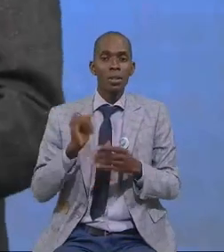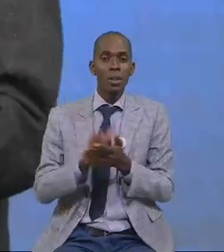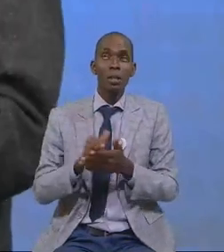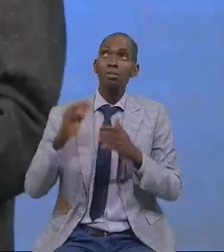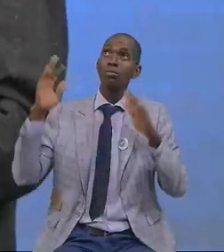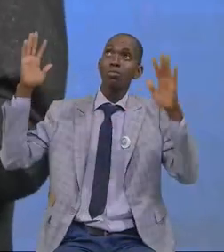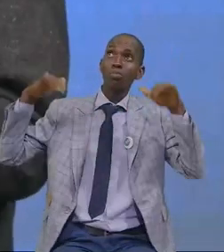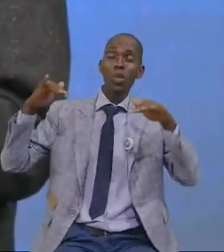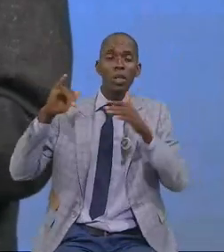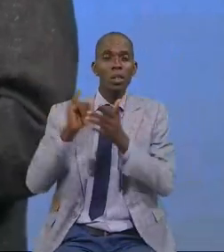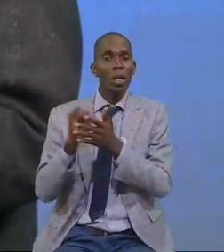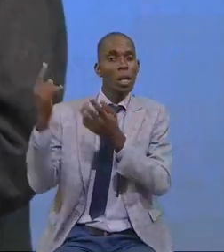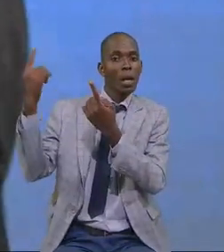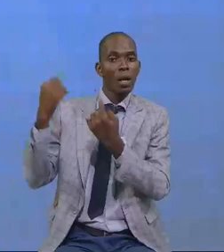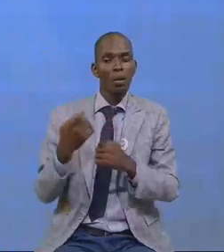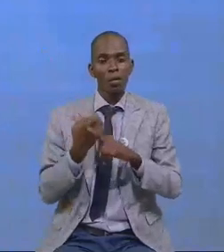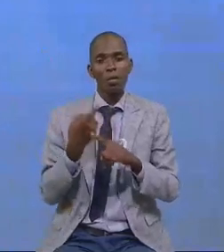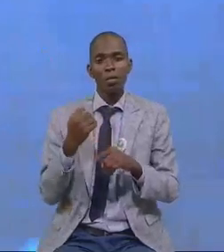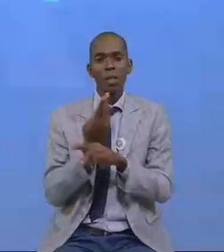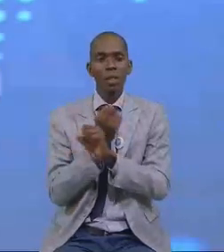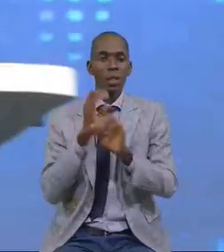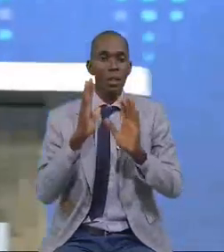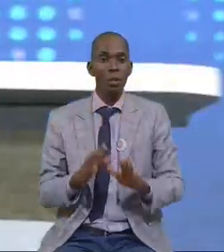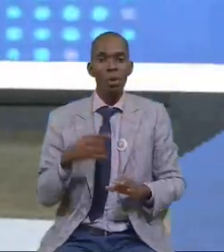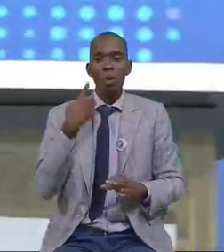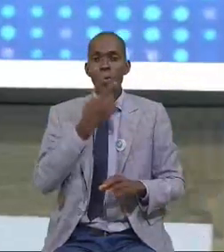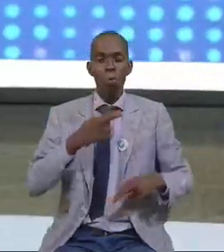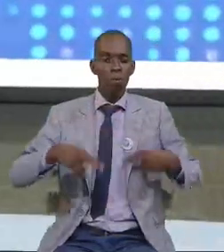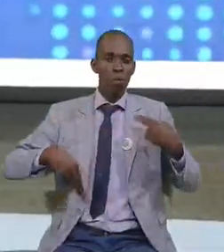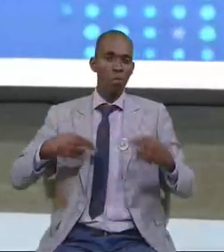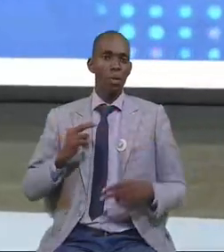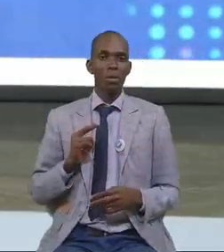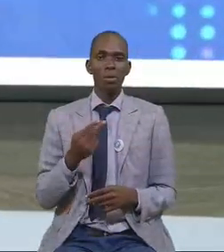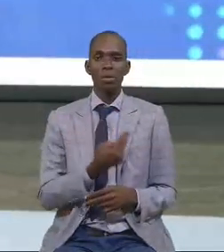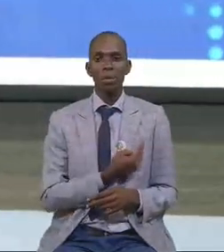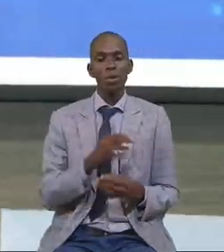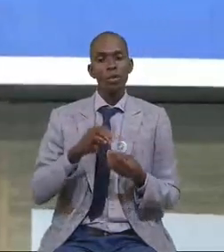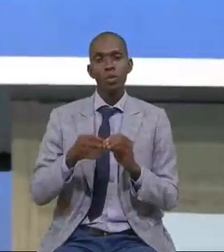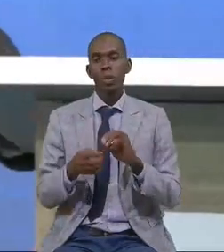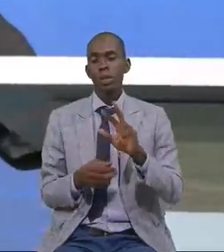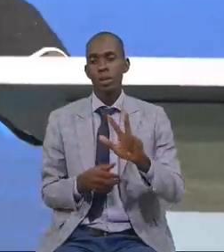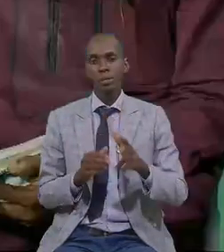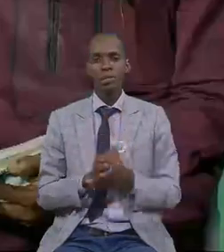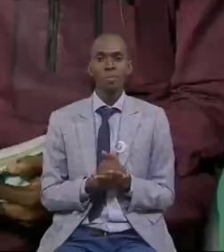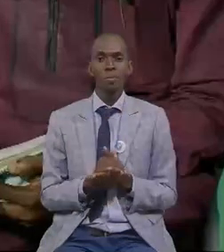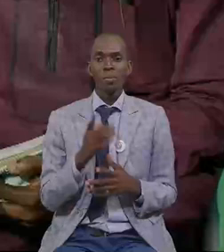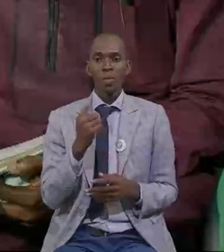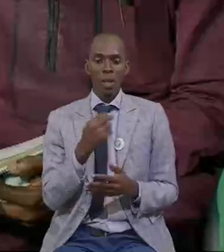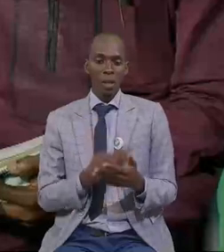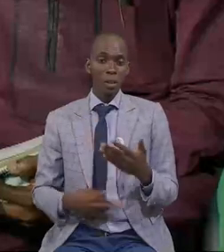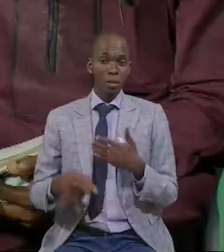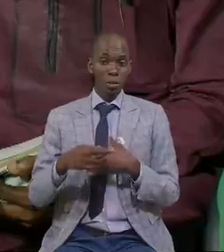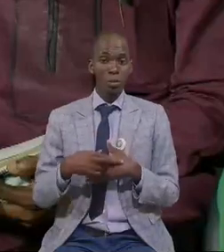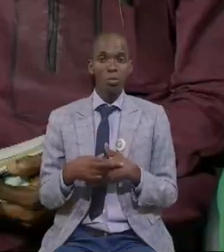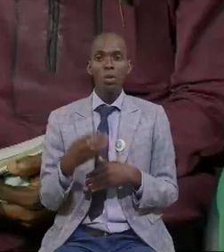vient du Rédempteur qui nous vivifie. La troisième partie, c'est le